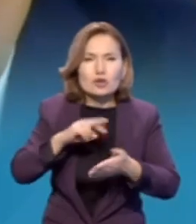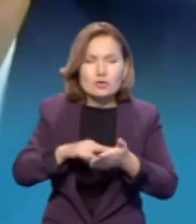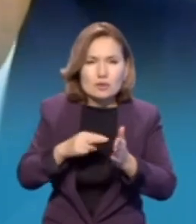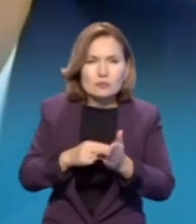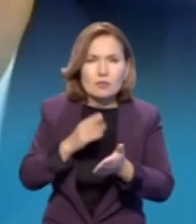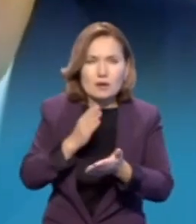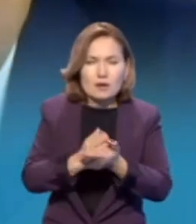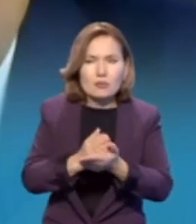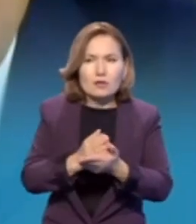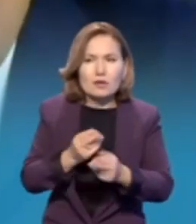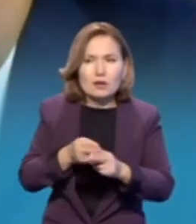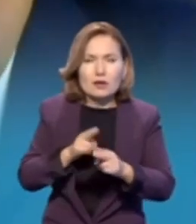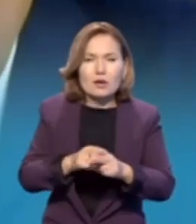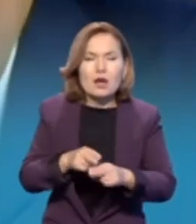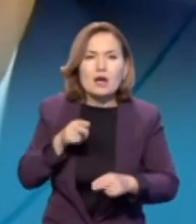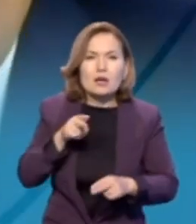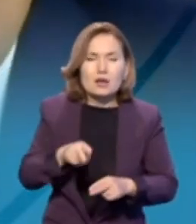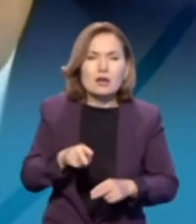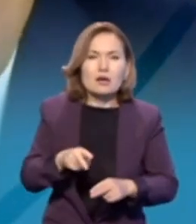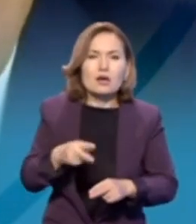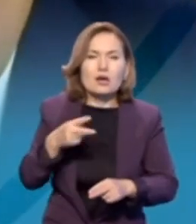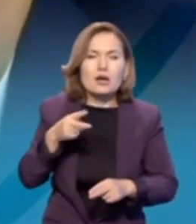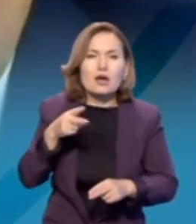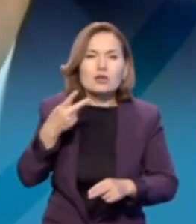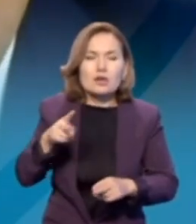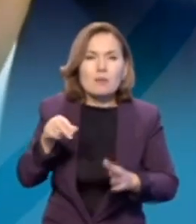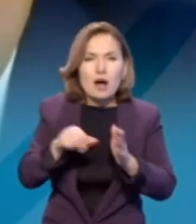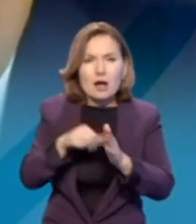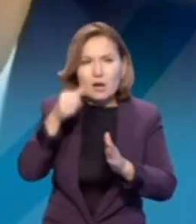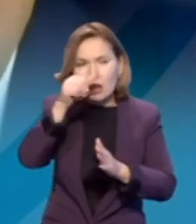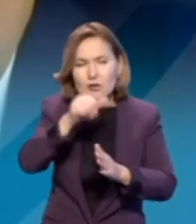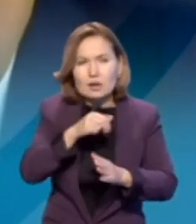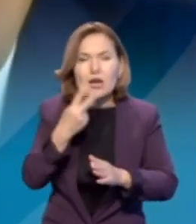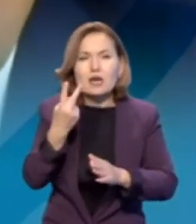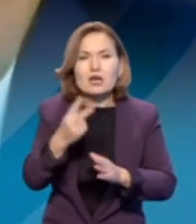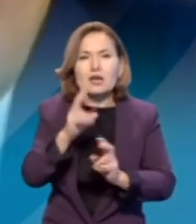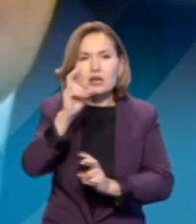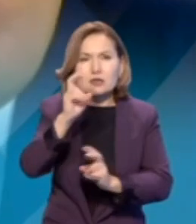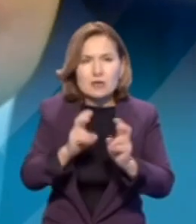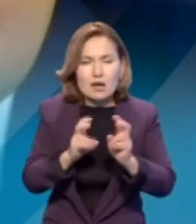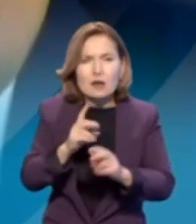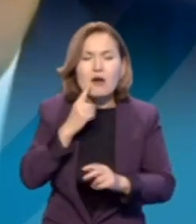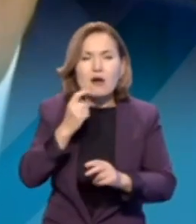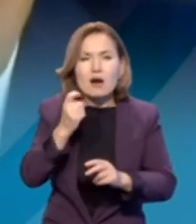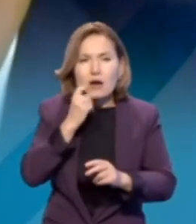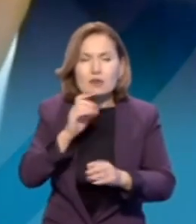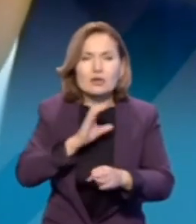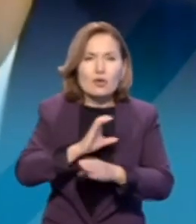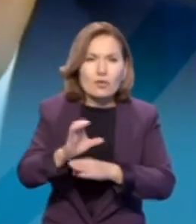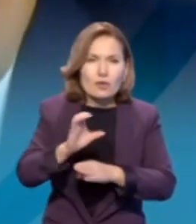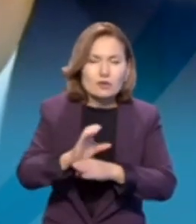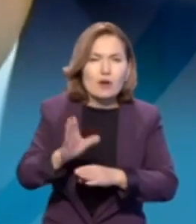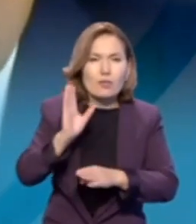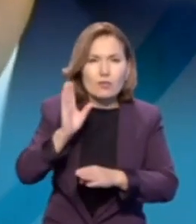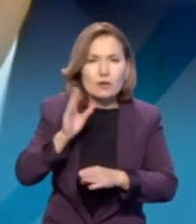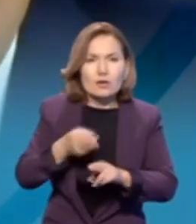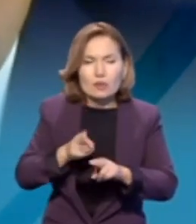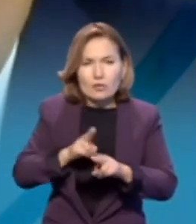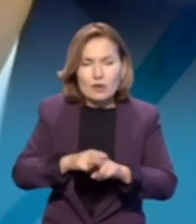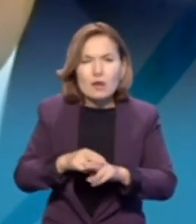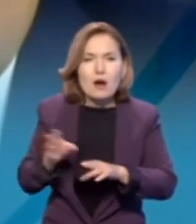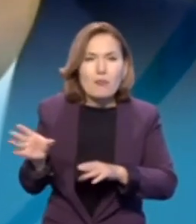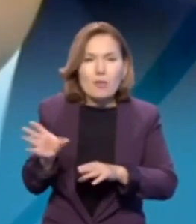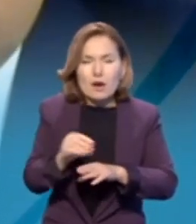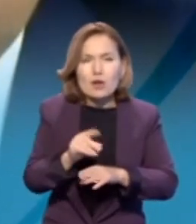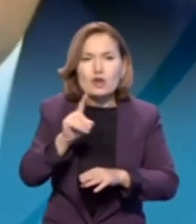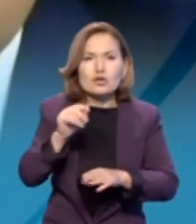Сонда 2026 жылға дейін екі заводтың қант қызылшасы мен қант құрағынан шығаратын өнімінің